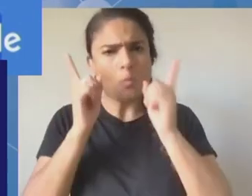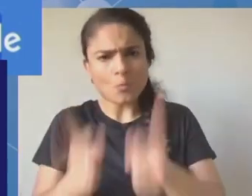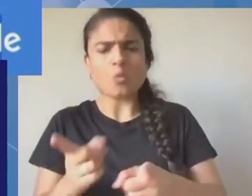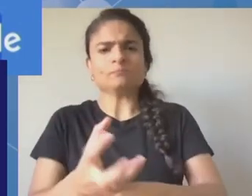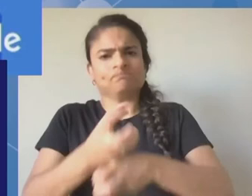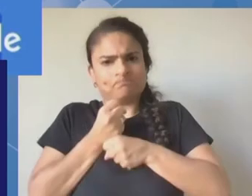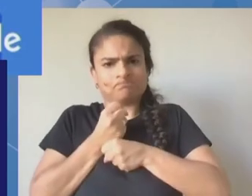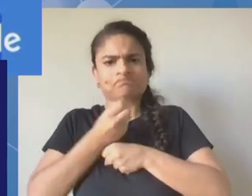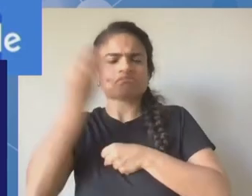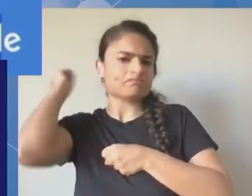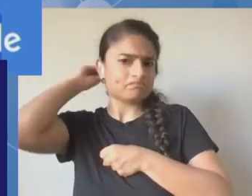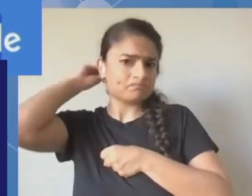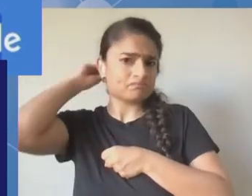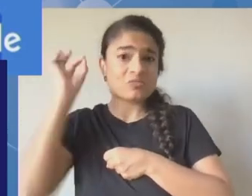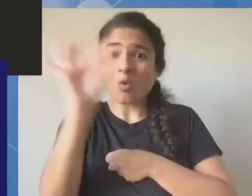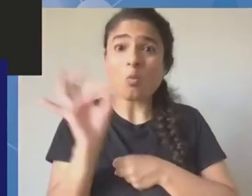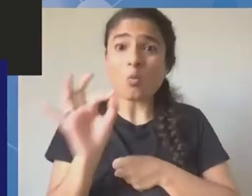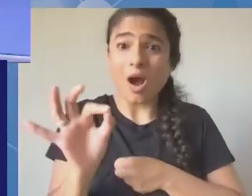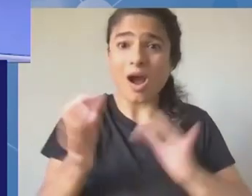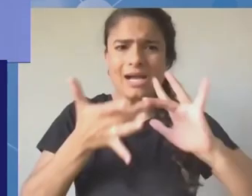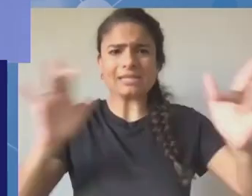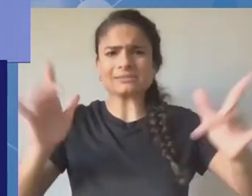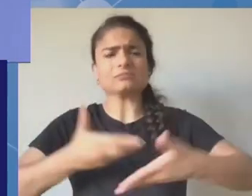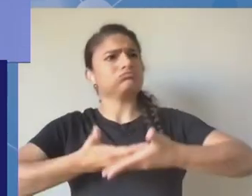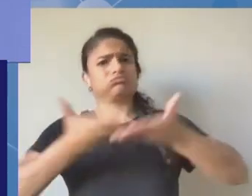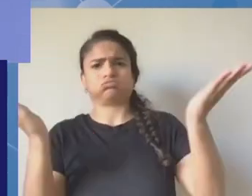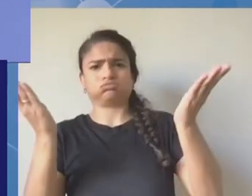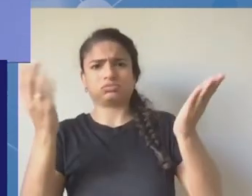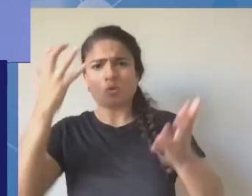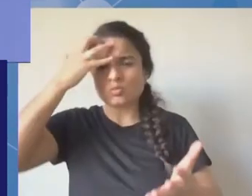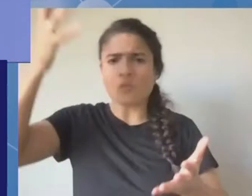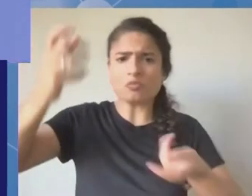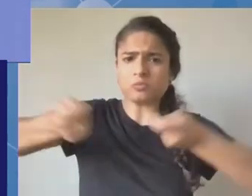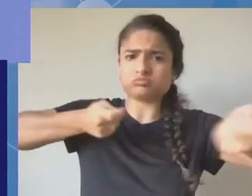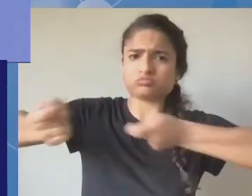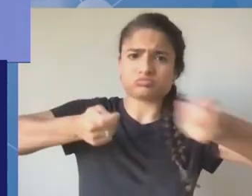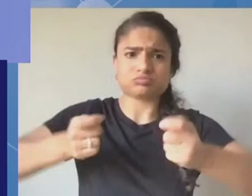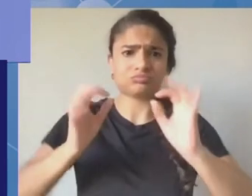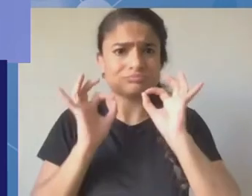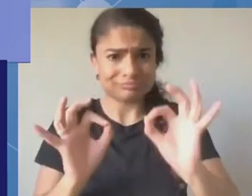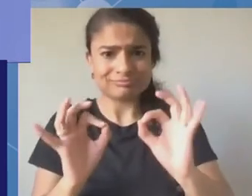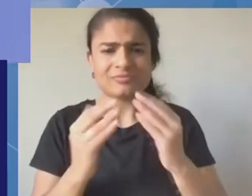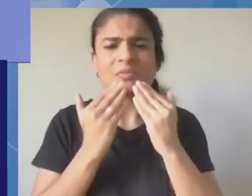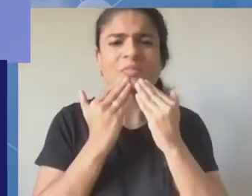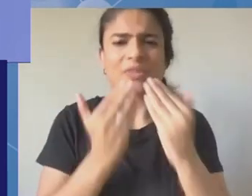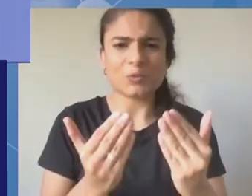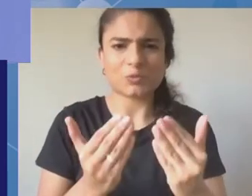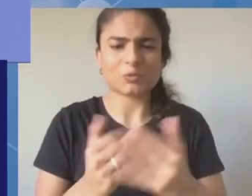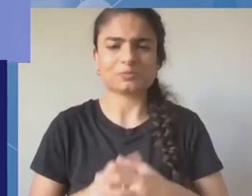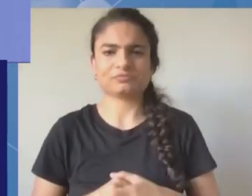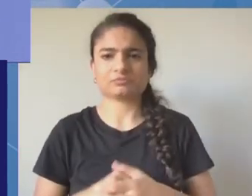触现代的高技术的手段的吧，因为这个互联网也是这样的一个手